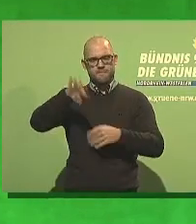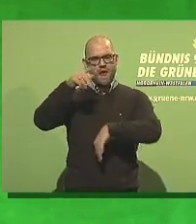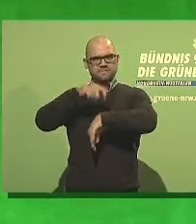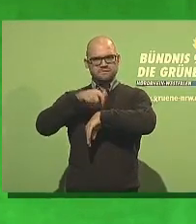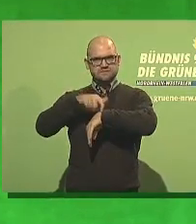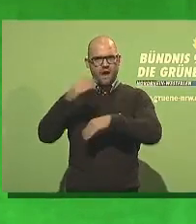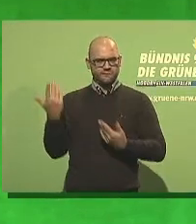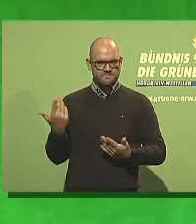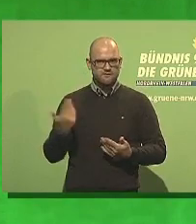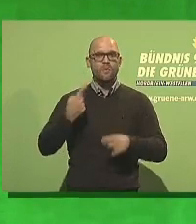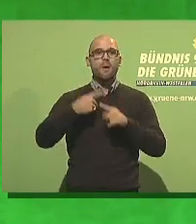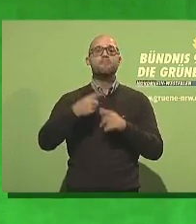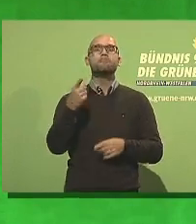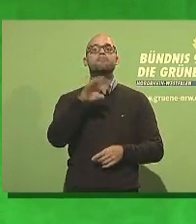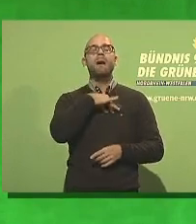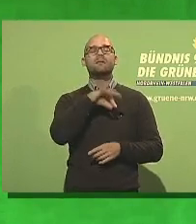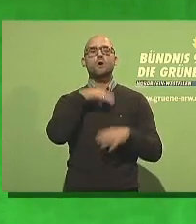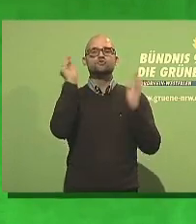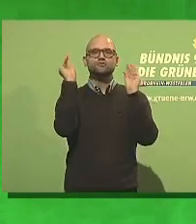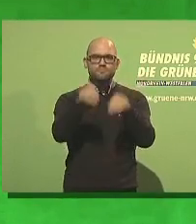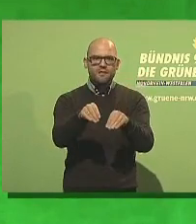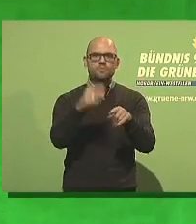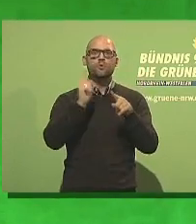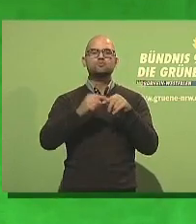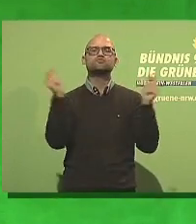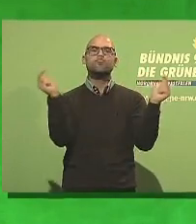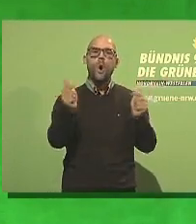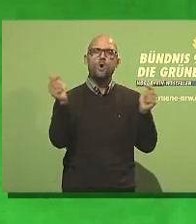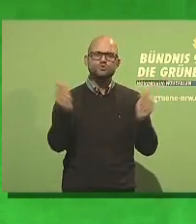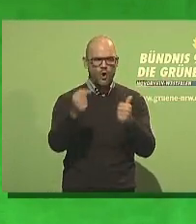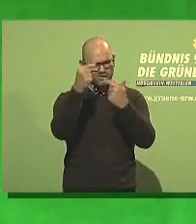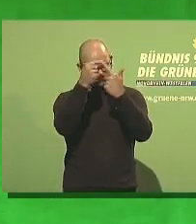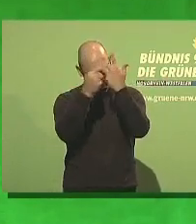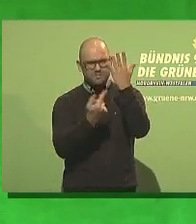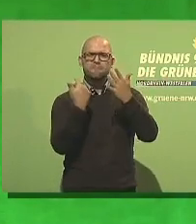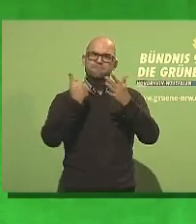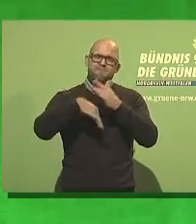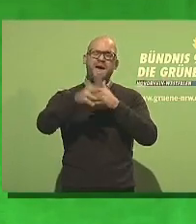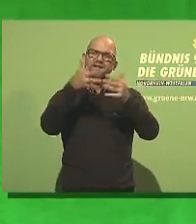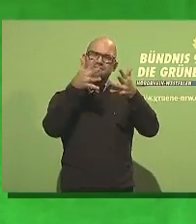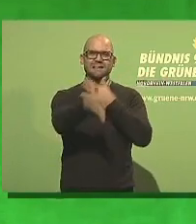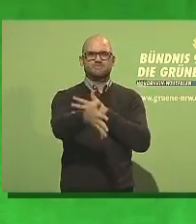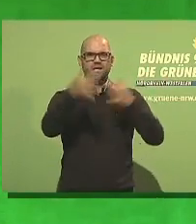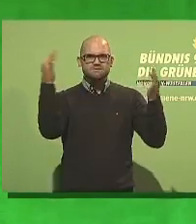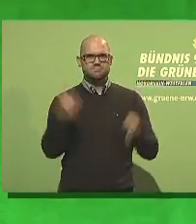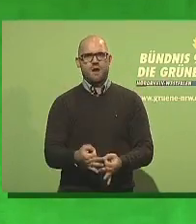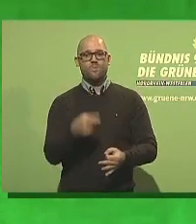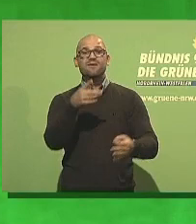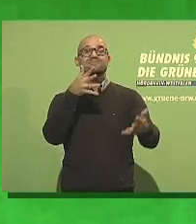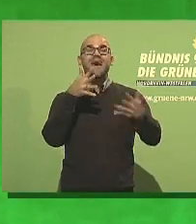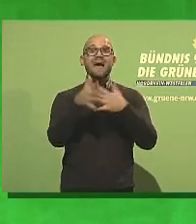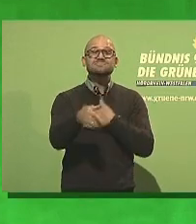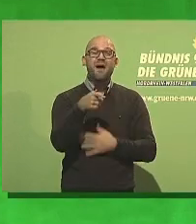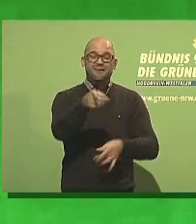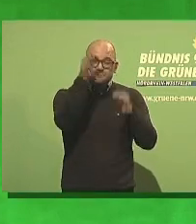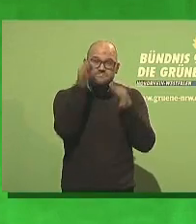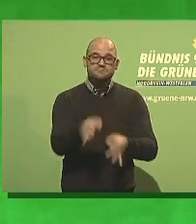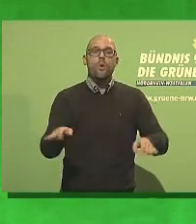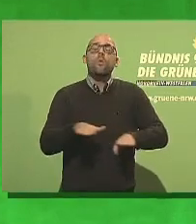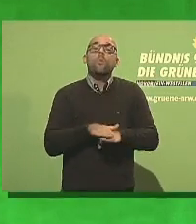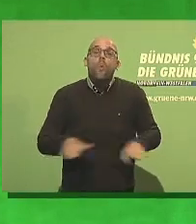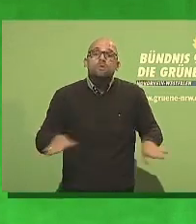bei Parteispenden und beim Sponsoring. Denn Transparenz ist das Fundament des Vertrauens in